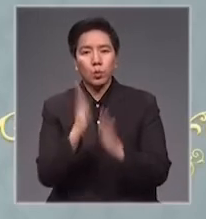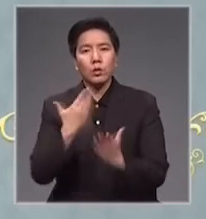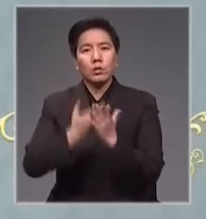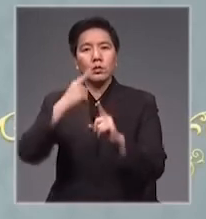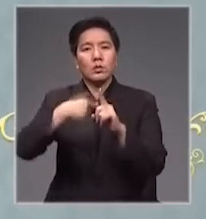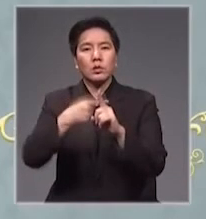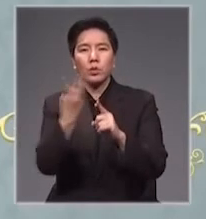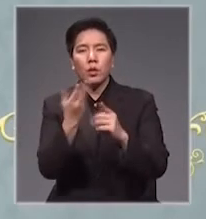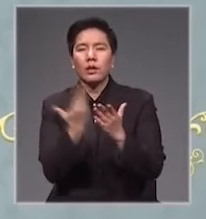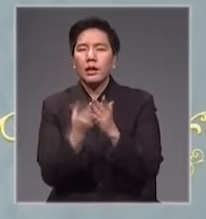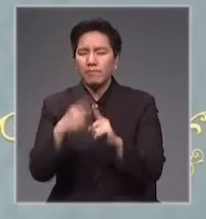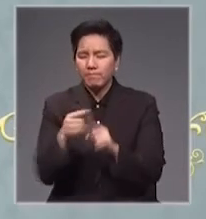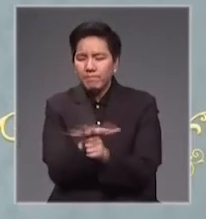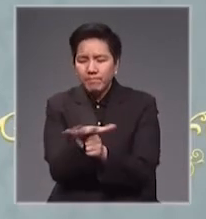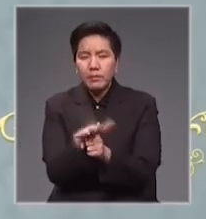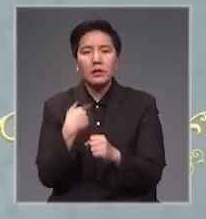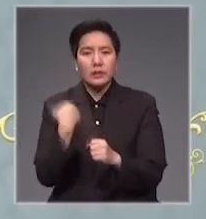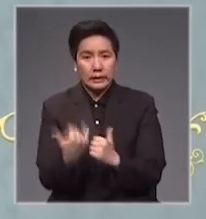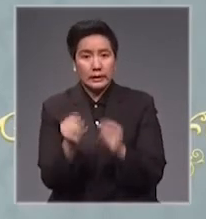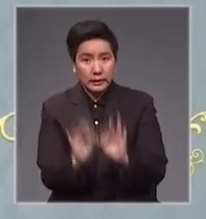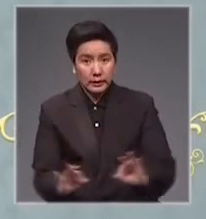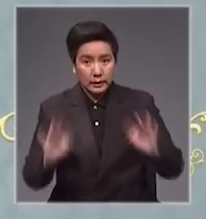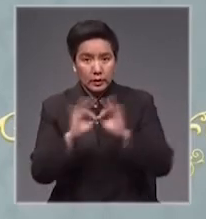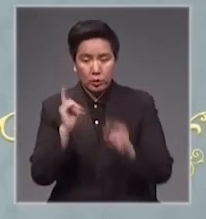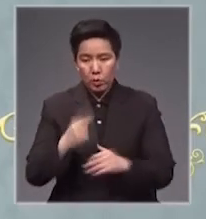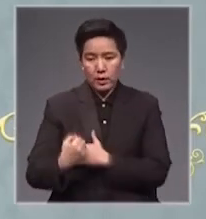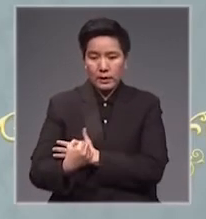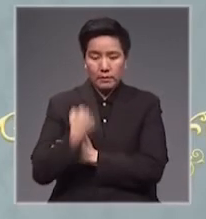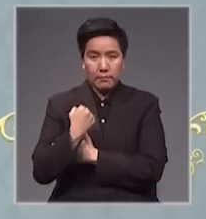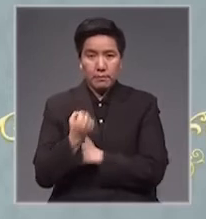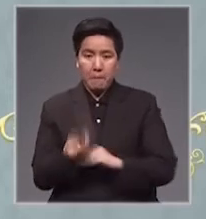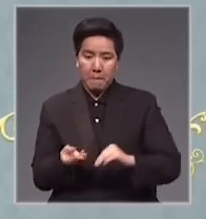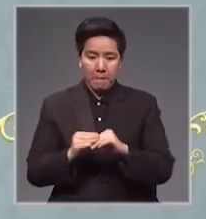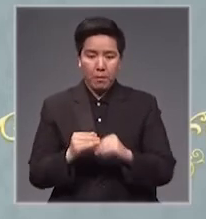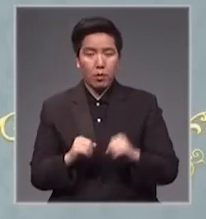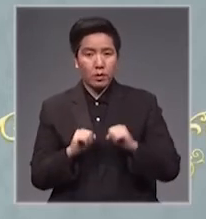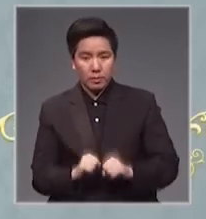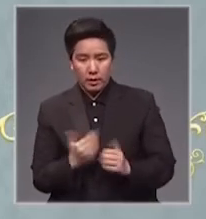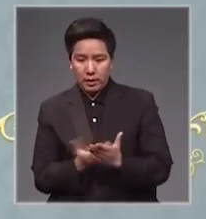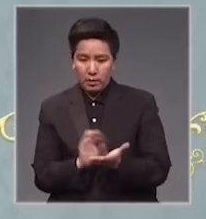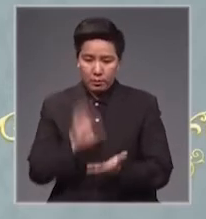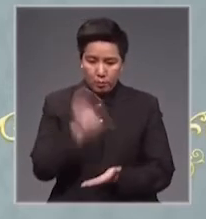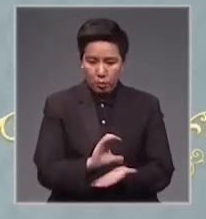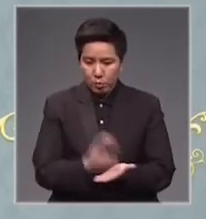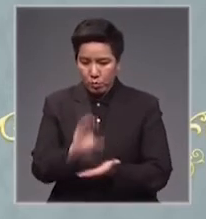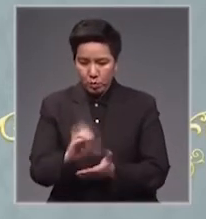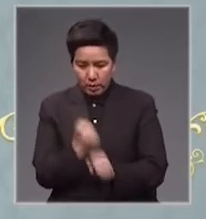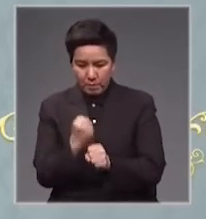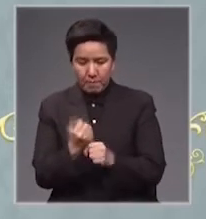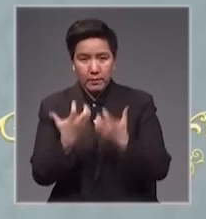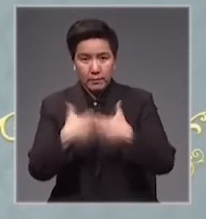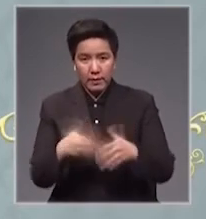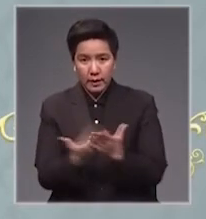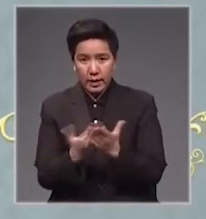างจำเป็นต้องใช้เพื่อสร้างความเข้มแข็งเพิ่มขีดความสามารถมีการลงทุนเพิ่มเพื่อจะสร้างงานสร้างรายได้โดยสร้